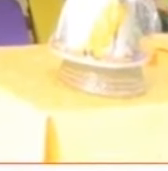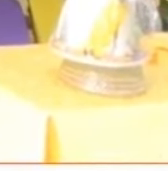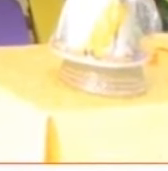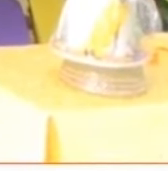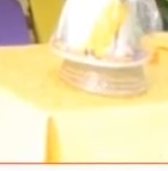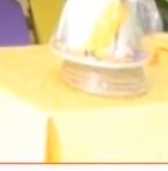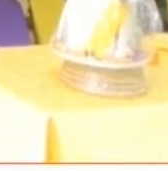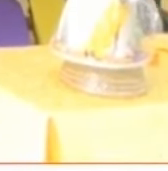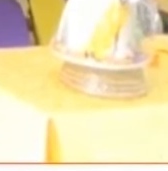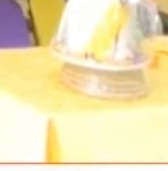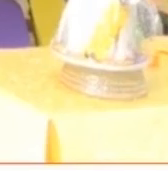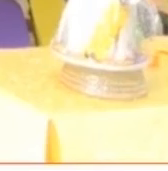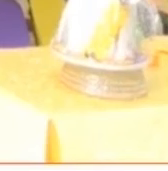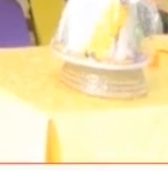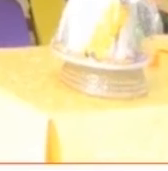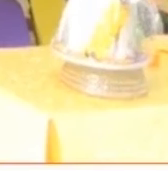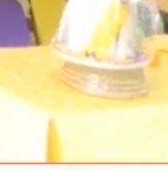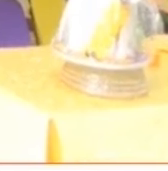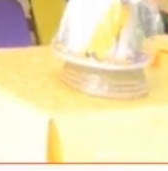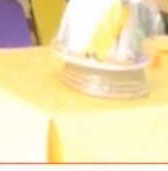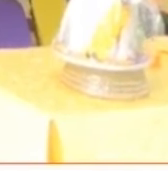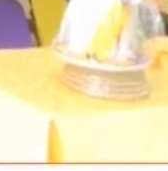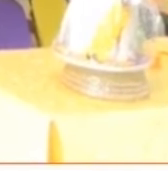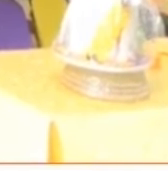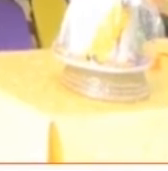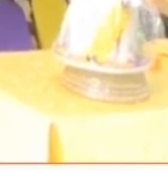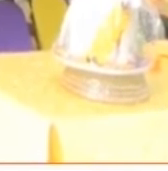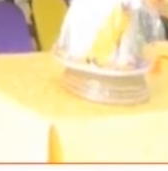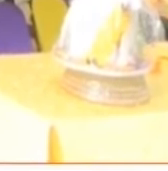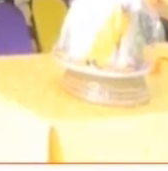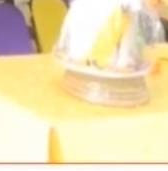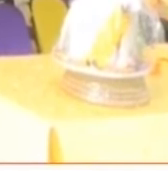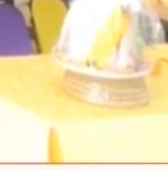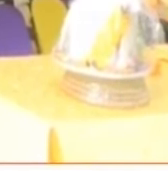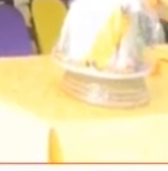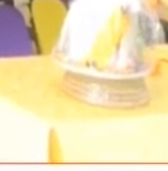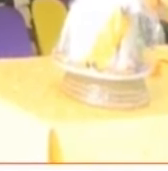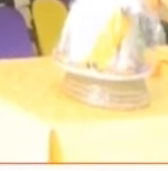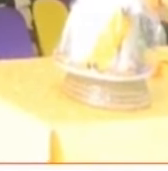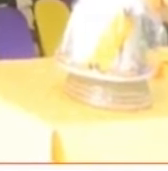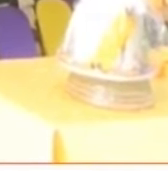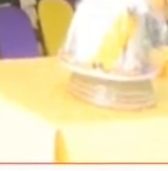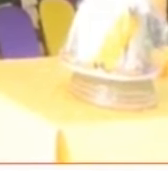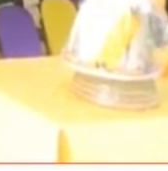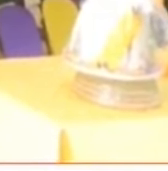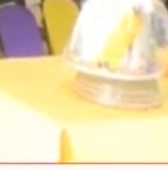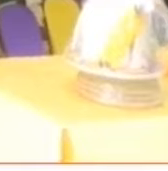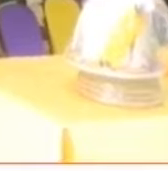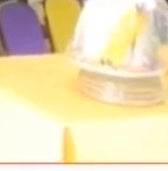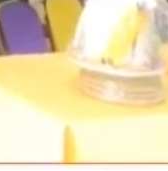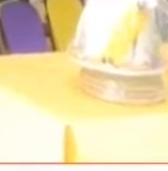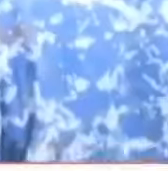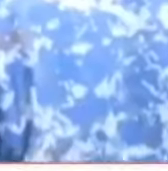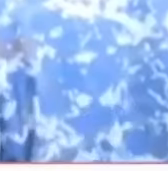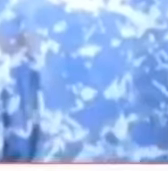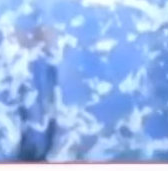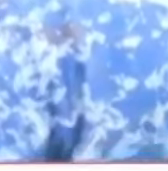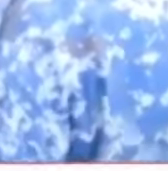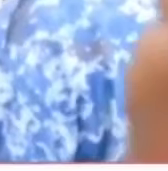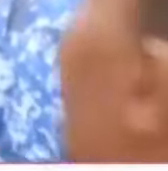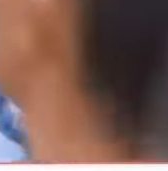gavumenti mu bakyala ekibiina ekitwala abakyala ekya National Women's Council nga tusobola okufunayo